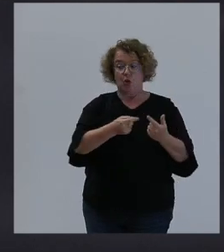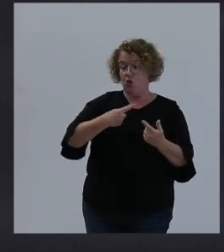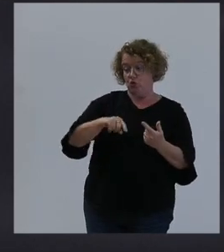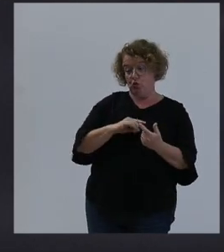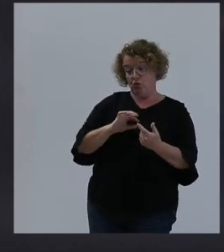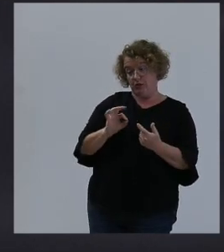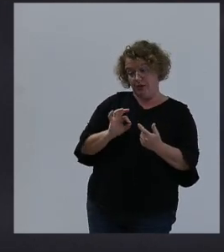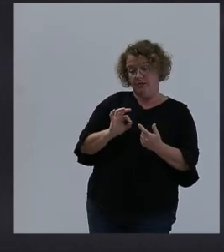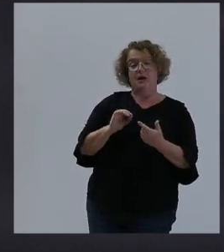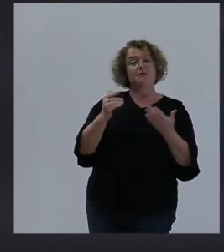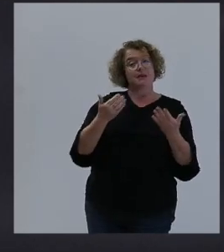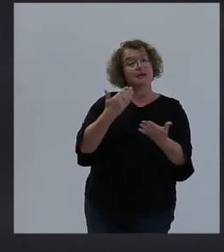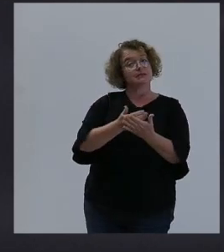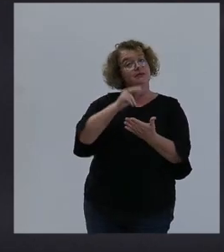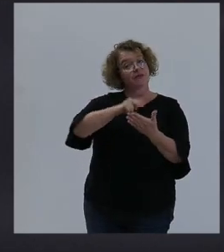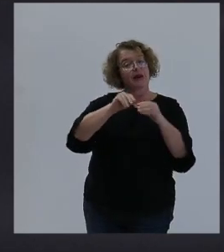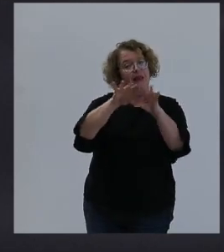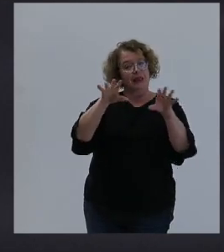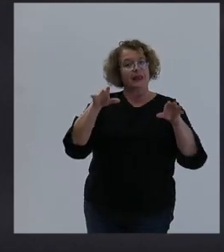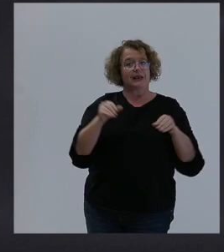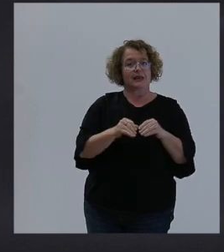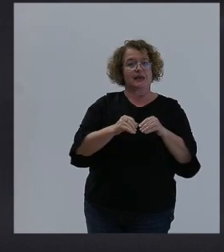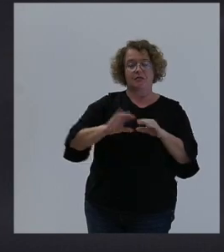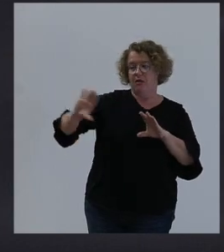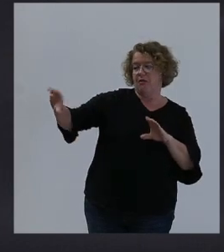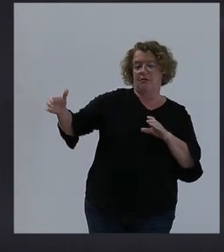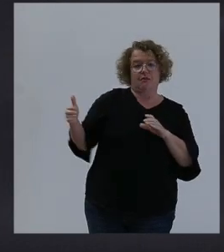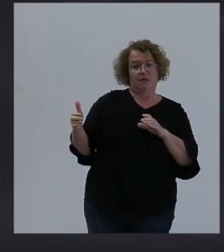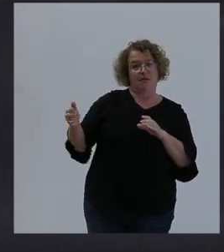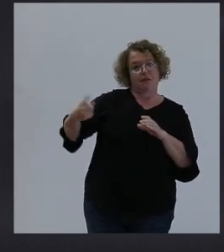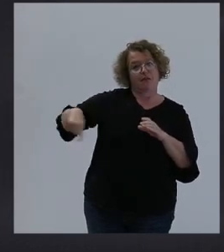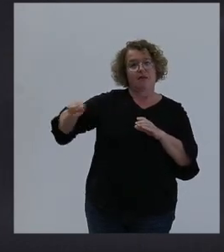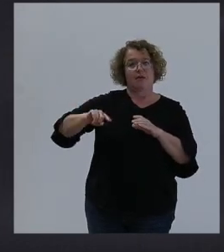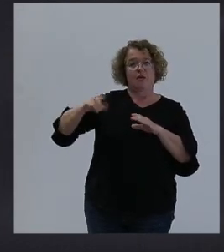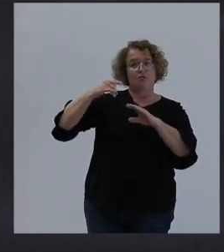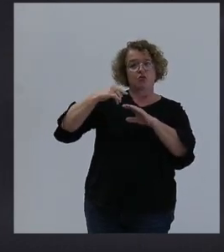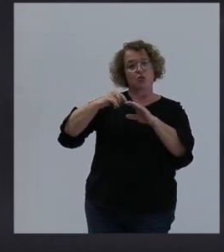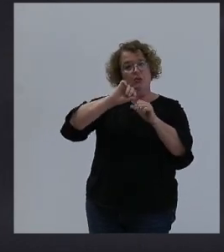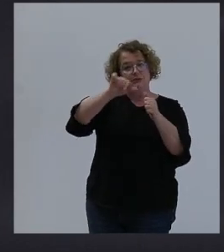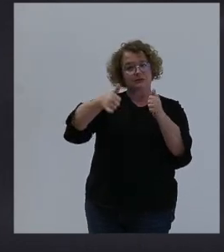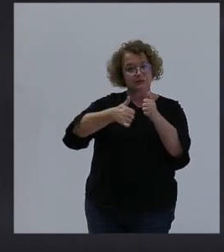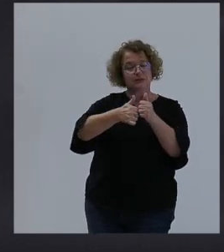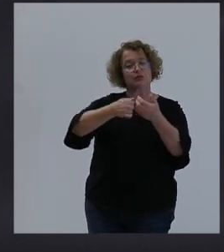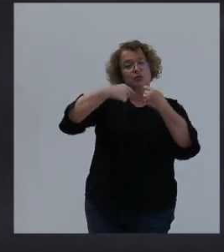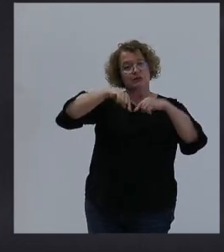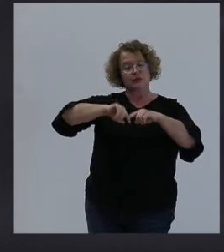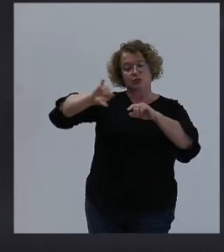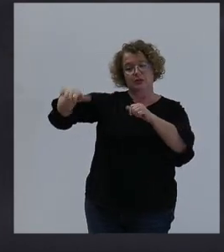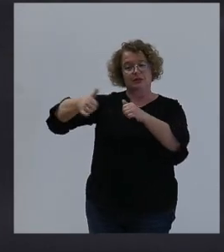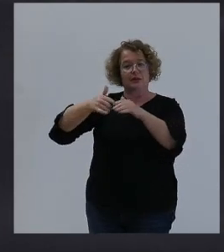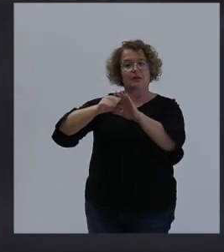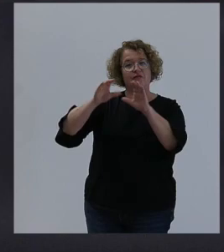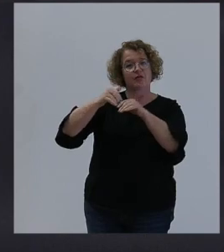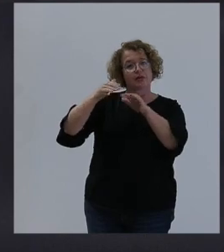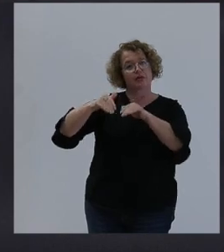mais effectivement, c'est une équipe autour de nous qui travaille avec chacun des VP statutaires. VP formation tout au long de la